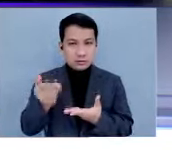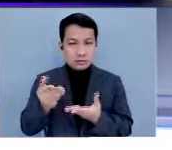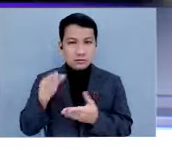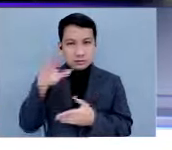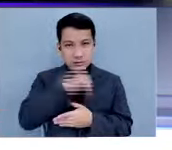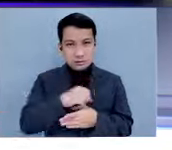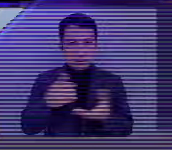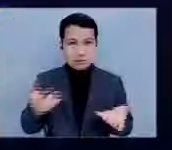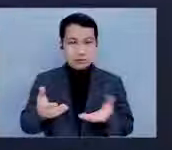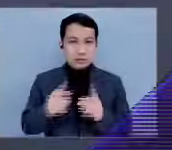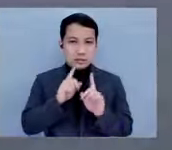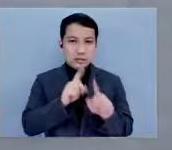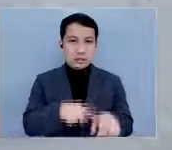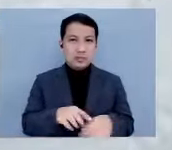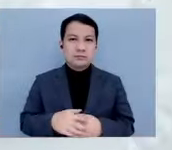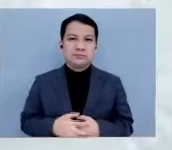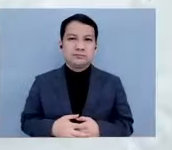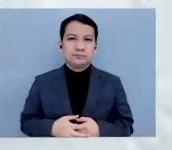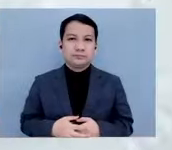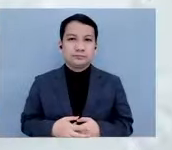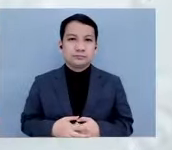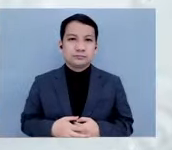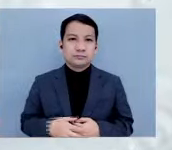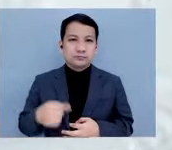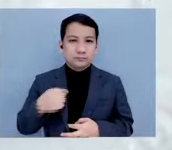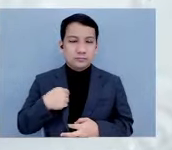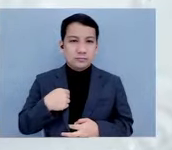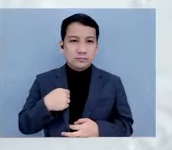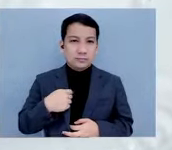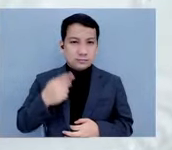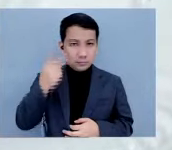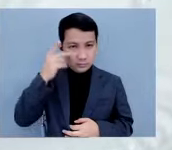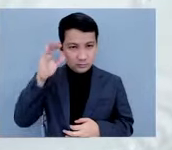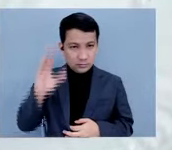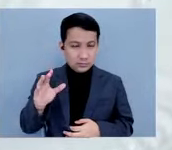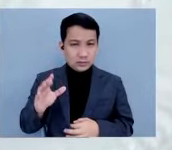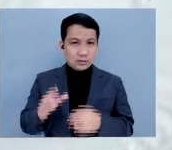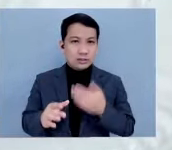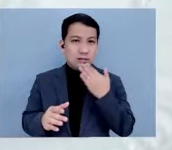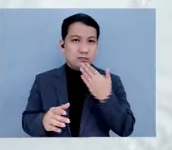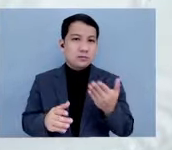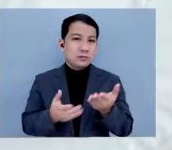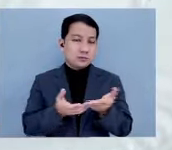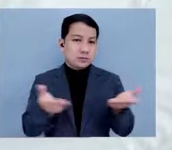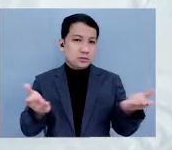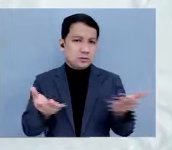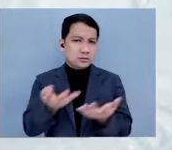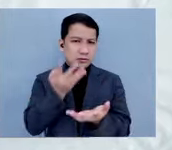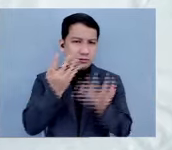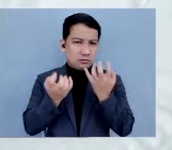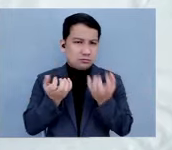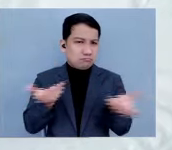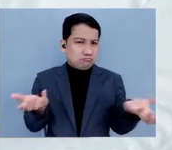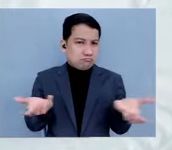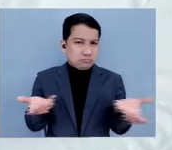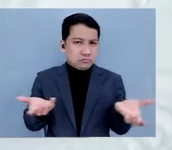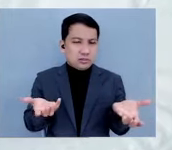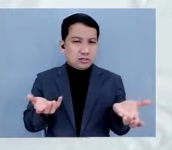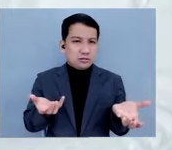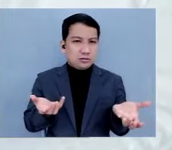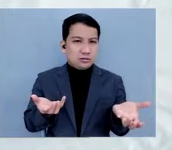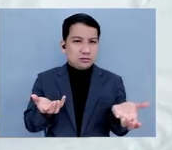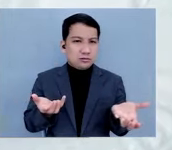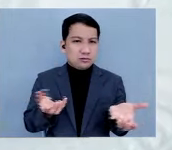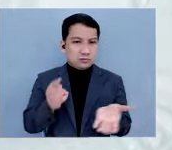ang report. Ako po muli si Pastor Apollo Quiboloy at marami pong nagtatanong kung saan ako